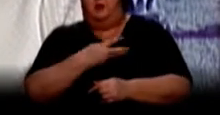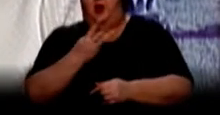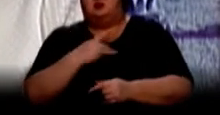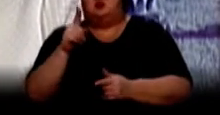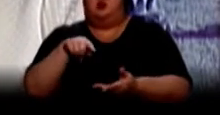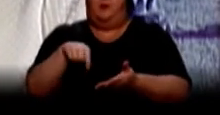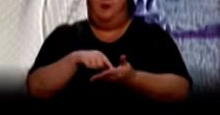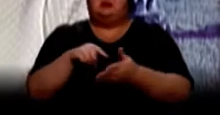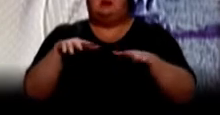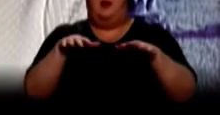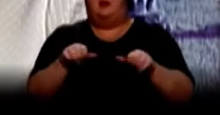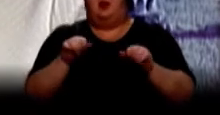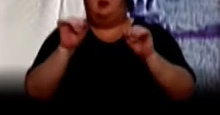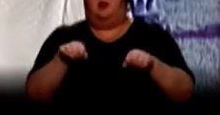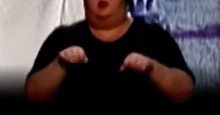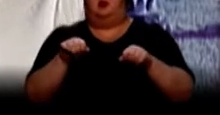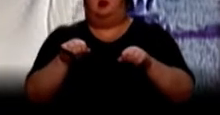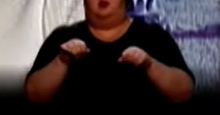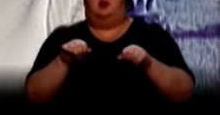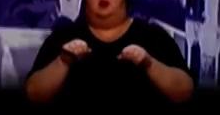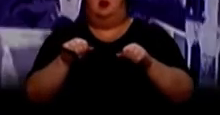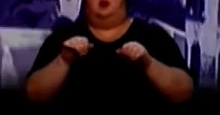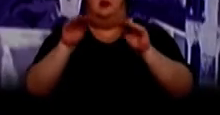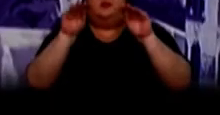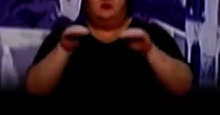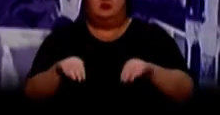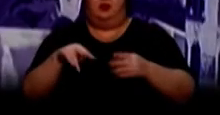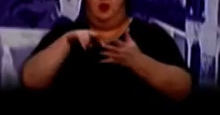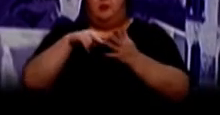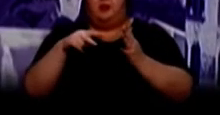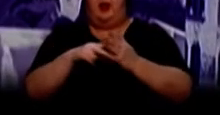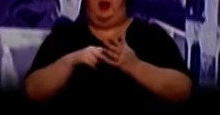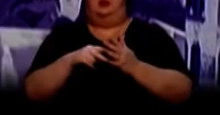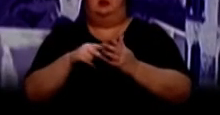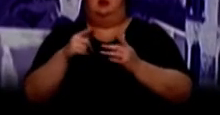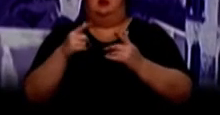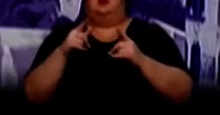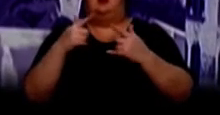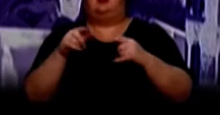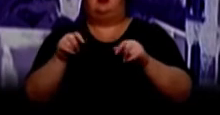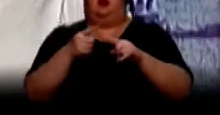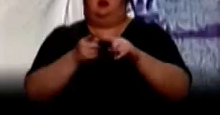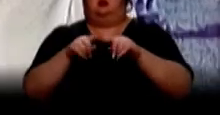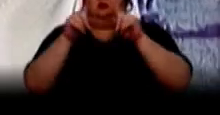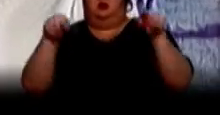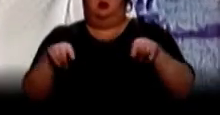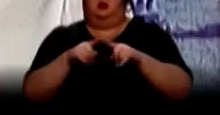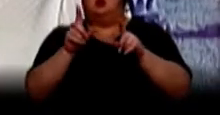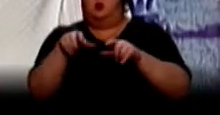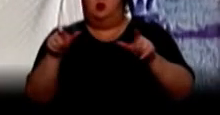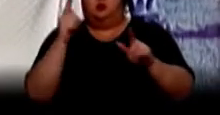міська влада могла вивісити якийсь перспективний план охоплення міста, покриття міста цими контейнерами, щоб люди